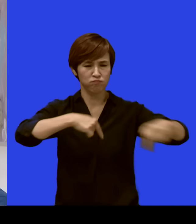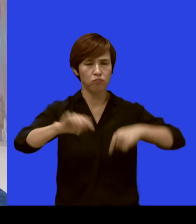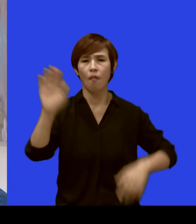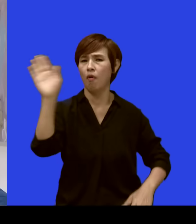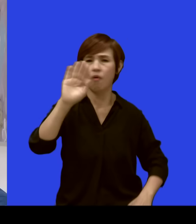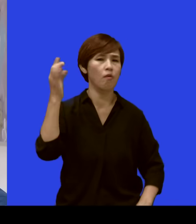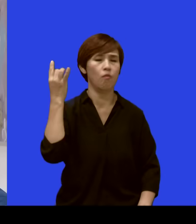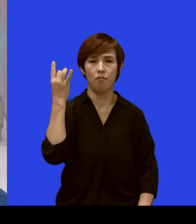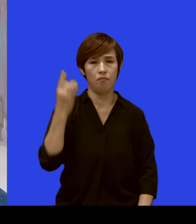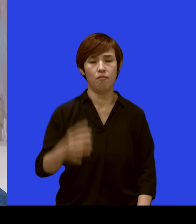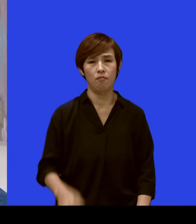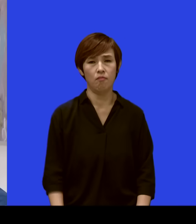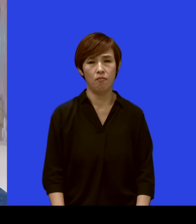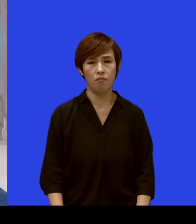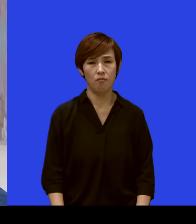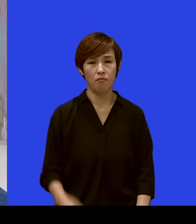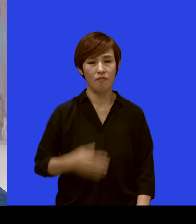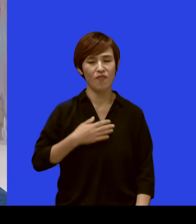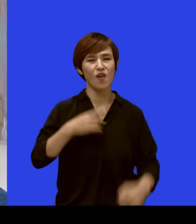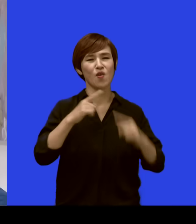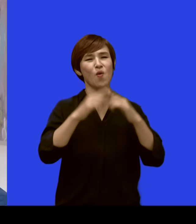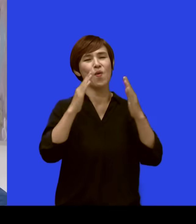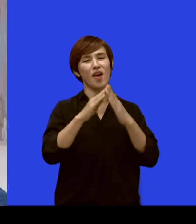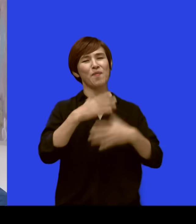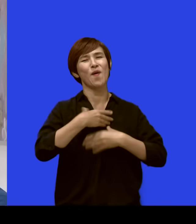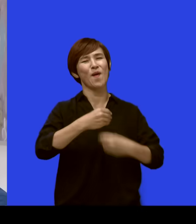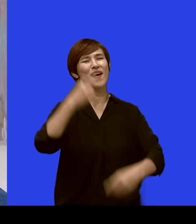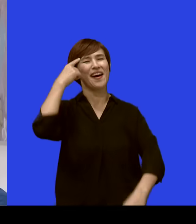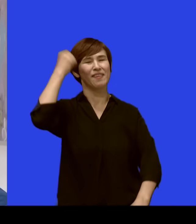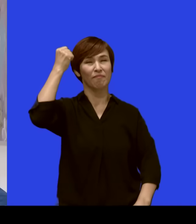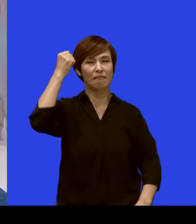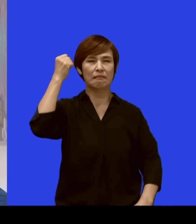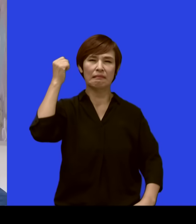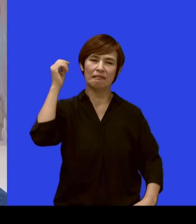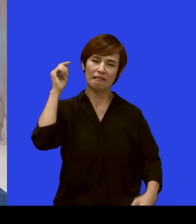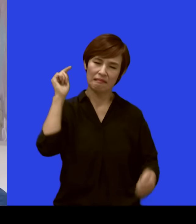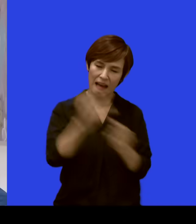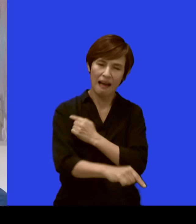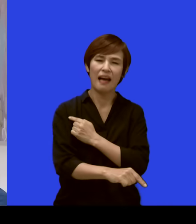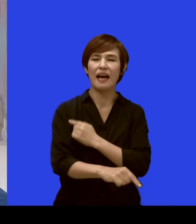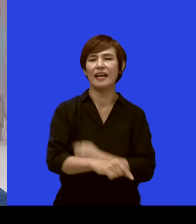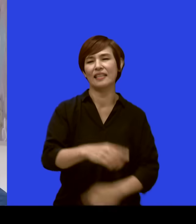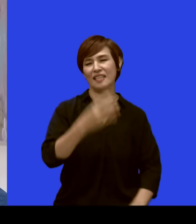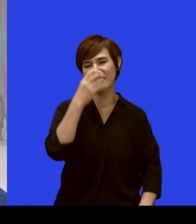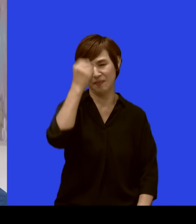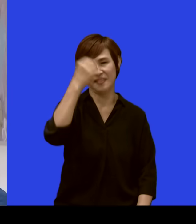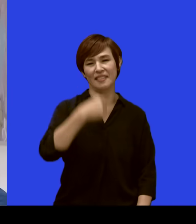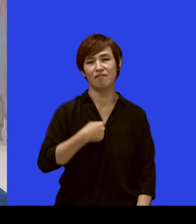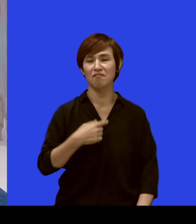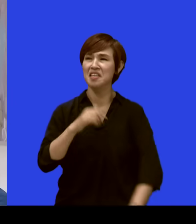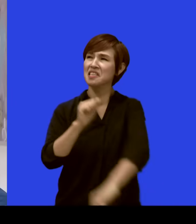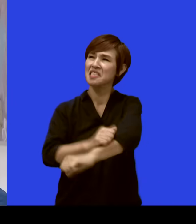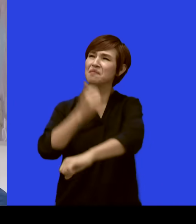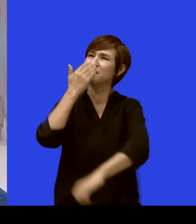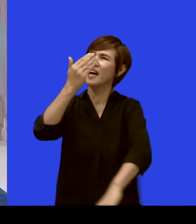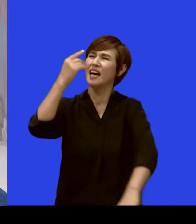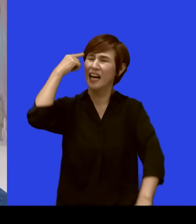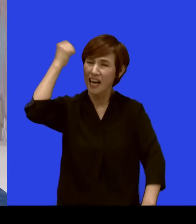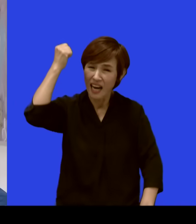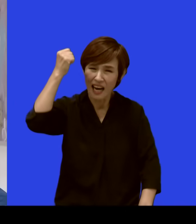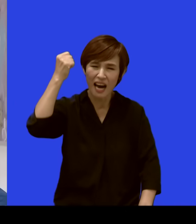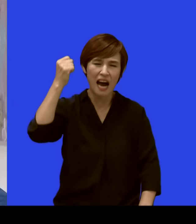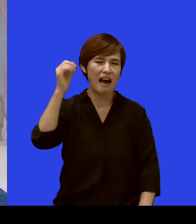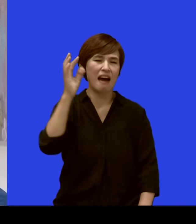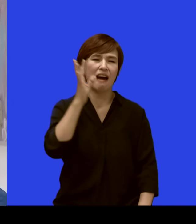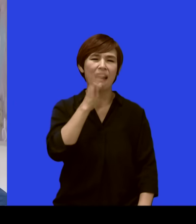뭐, 우리 교회는 평안할 거다 생각이 들었는데 그것도 교만이었던 것 같고요. 나는 또 잘할 수 있을 것 같아. 그랬더니 내가